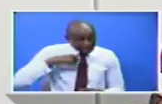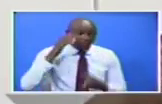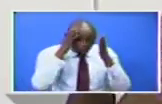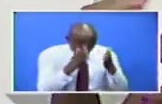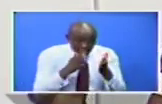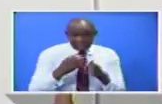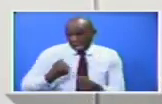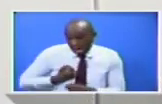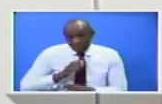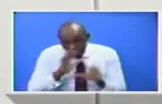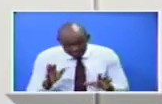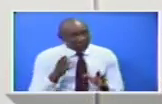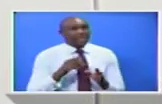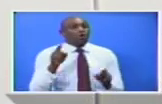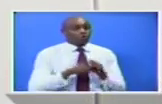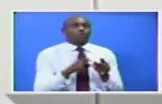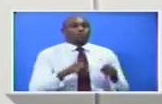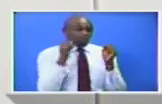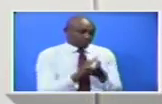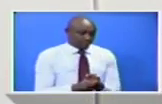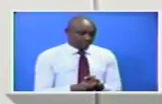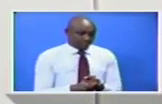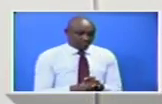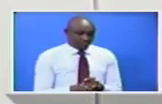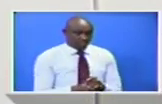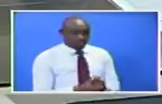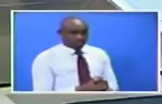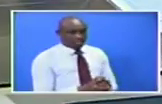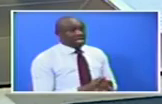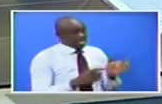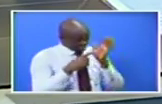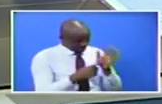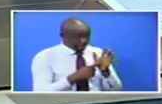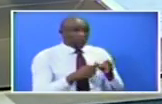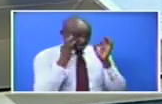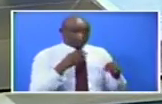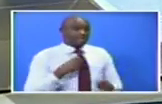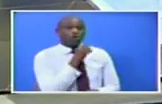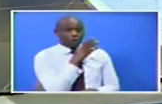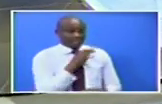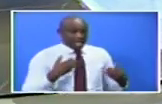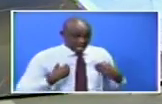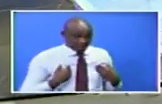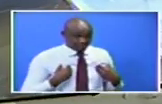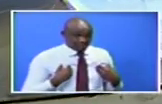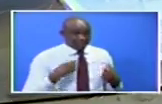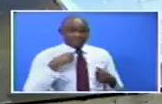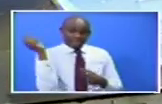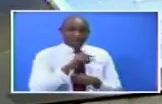sana upande wa kinandanda. Kwa sababu muda unakimbia. Kwa hivyo sasa mimi nikiwa na malalamiko yangu na kupiga ripoti